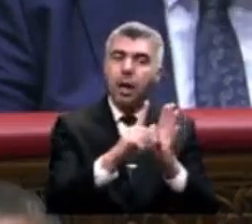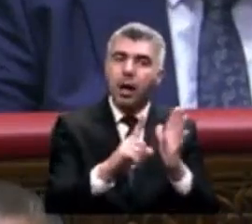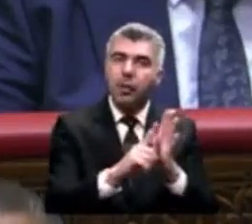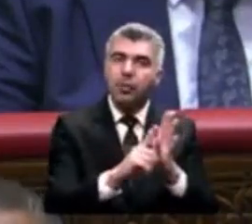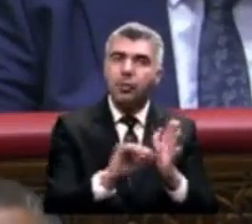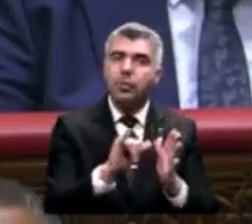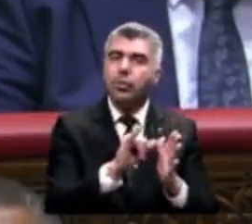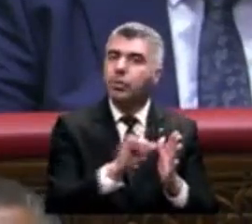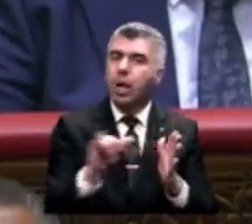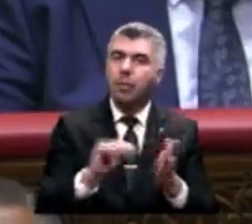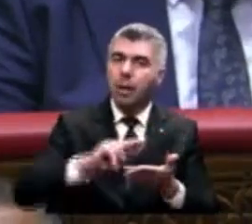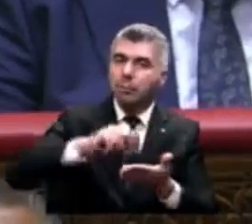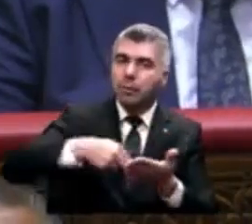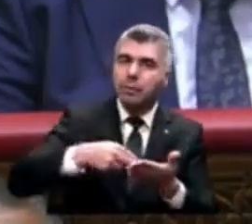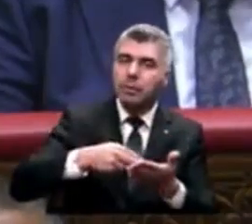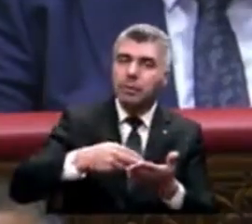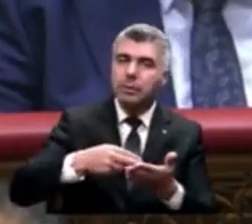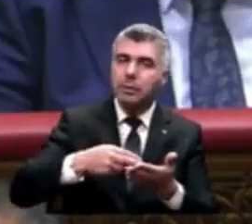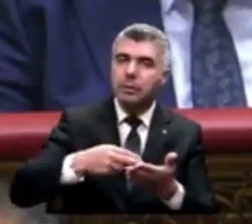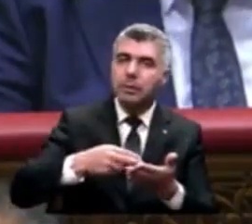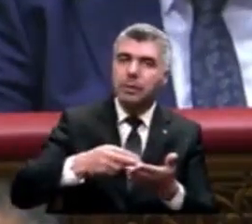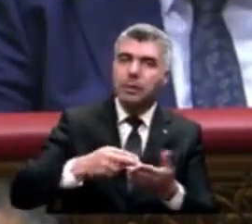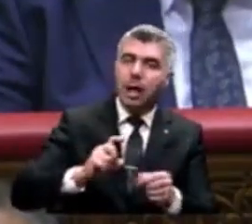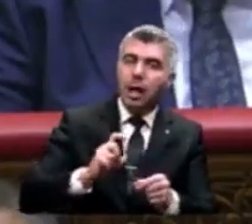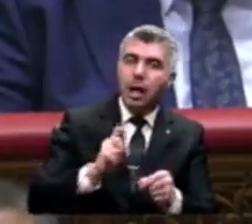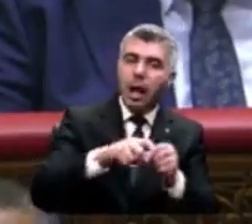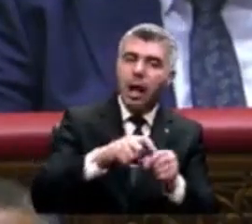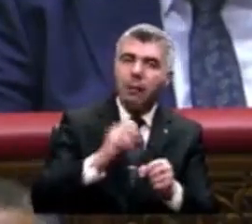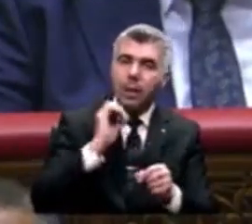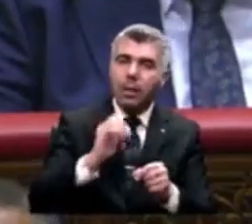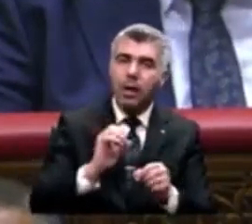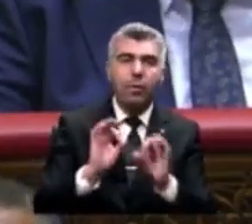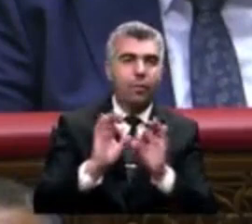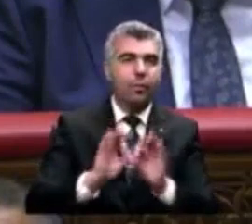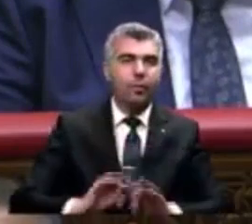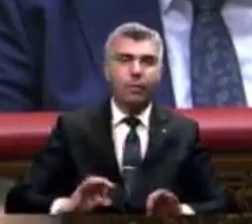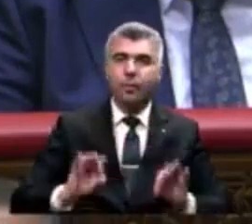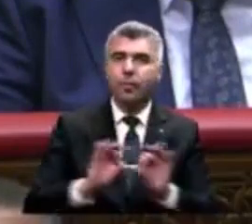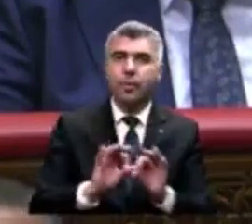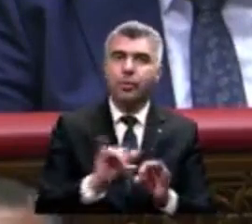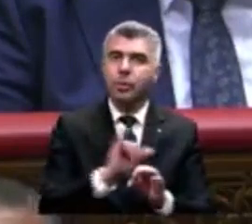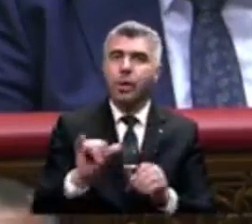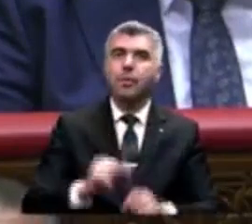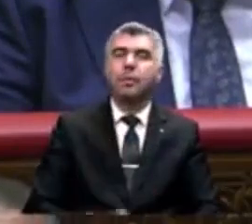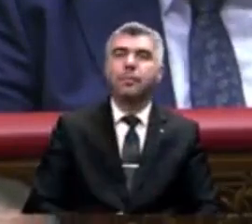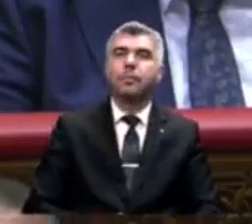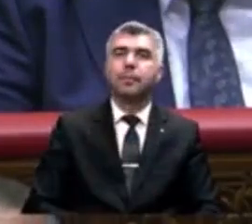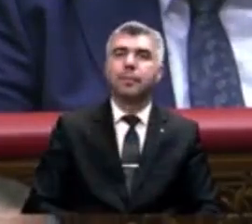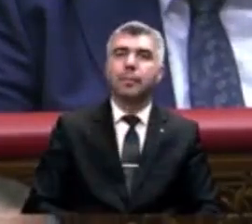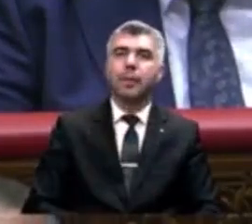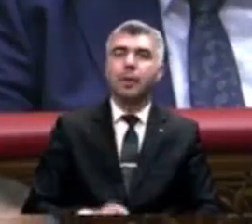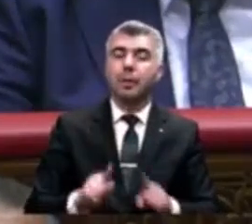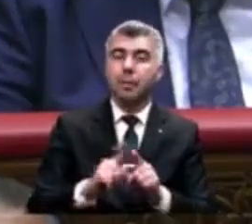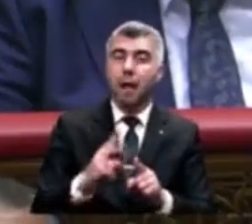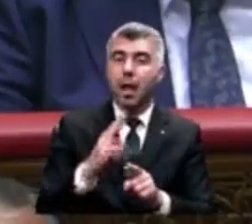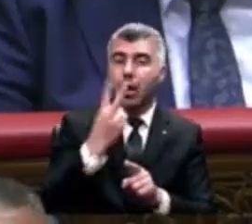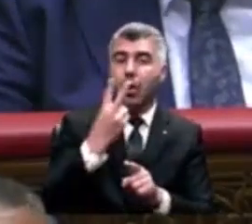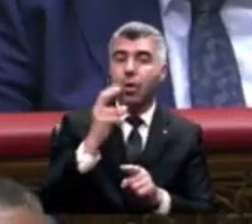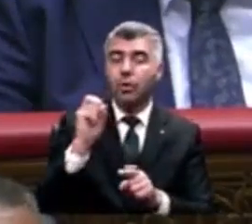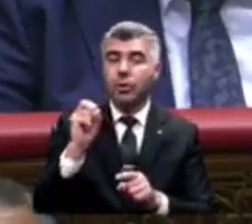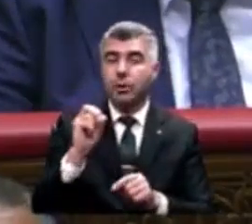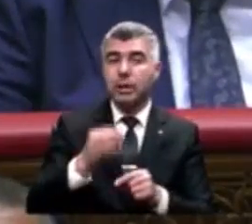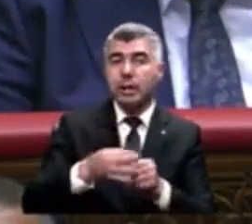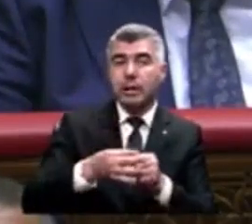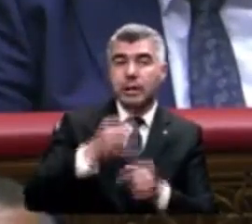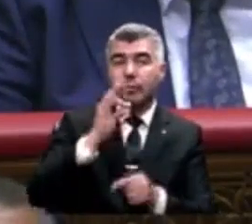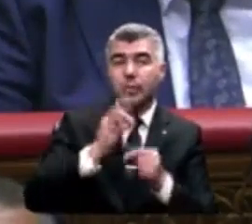لم ما صيغناش حنايا، تم تسريب هذا النظام الاساسي بدون الرجوع لنا. وغادي نذكرك نهار 20 شتنبر